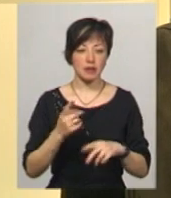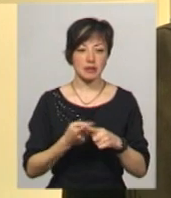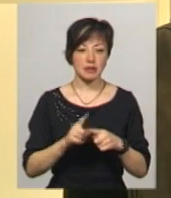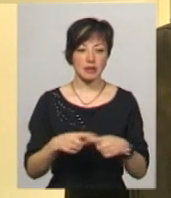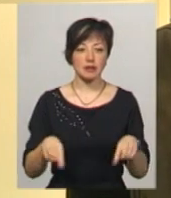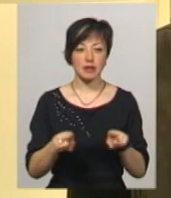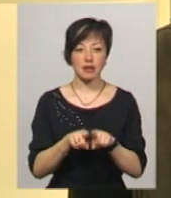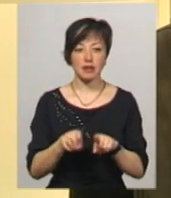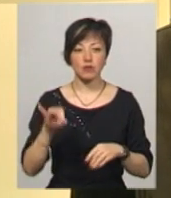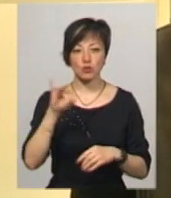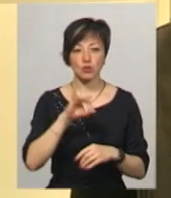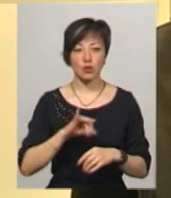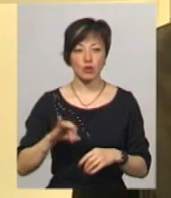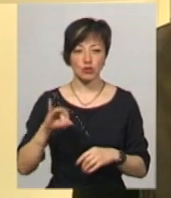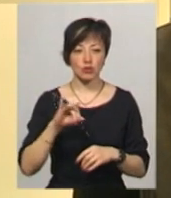це такі історичні